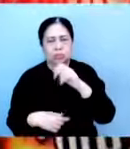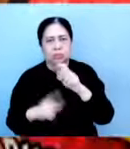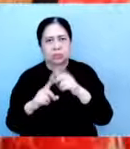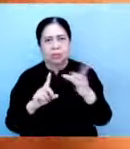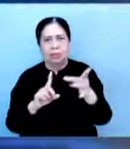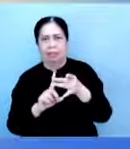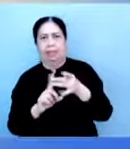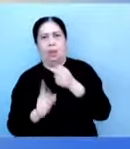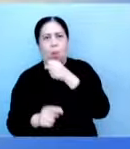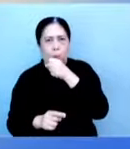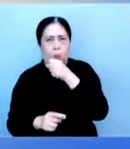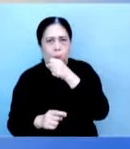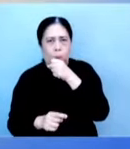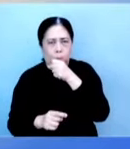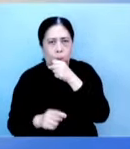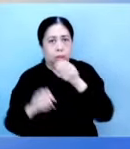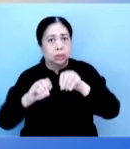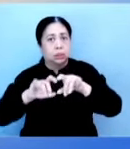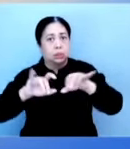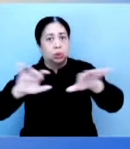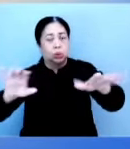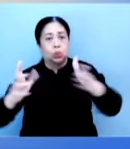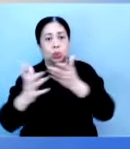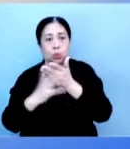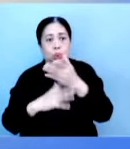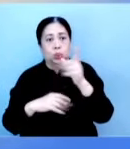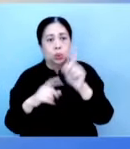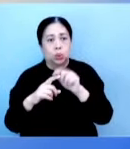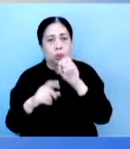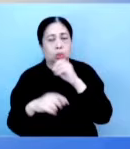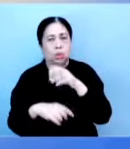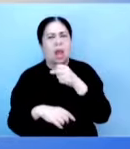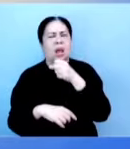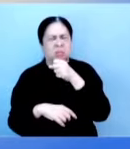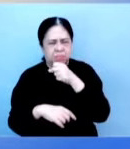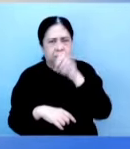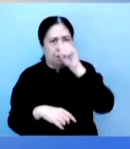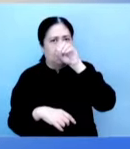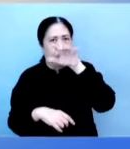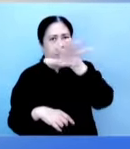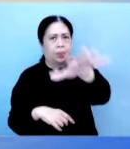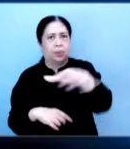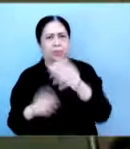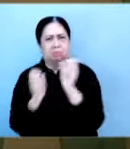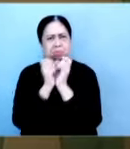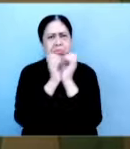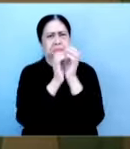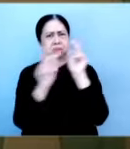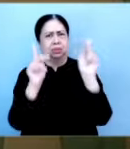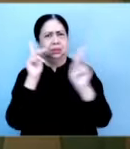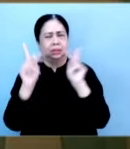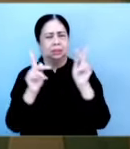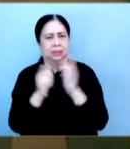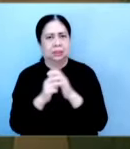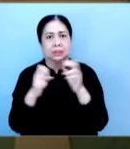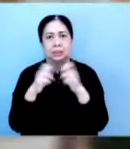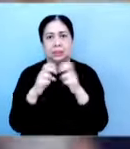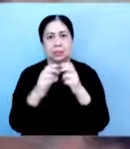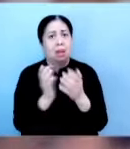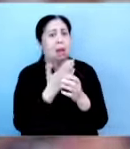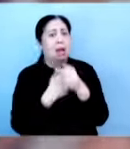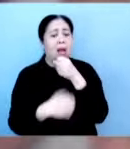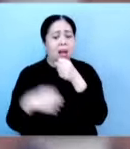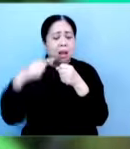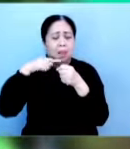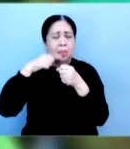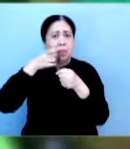na umuubo kumakalat rin ito sa pamamagitan ng pagbalhin lalo na sa mga overcrowded spaces maging sa pagkanta sa karaoke kung